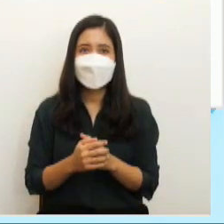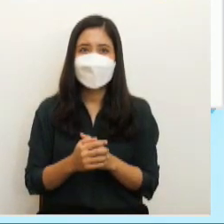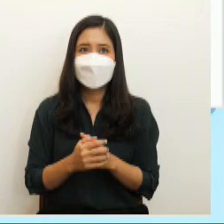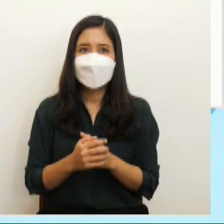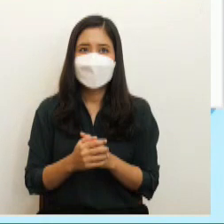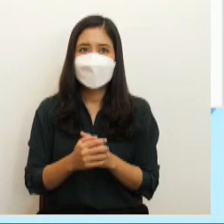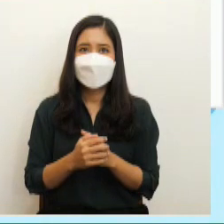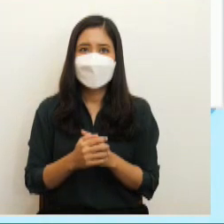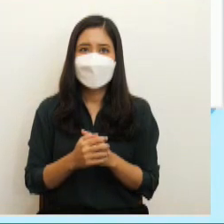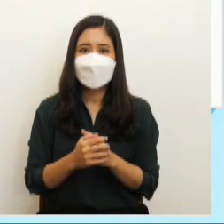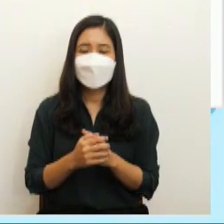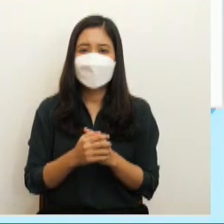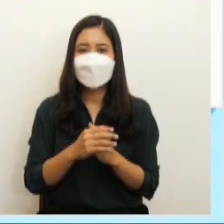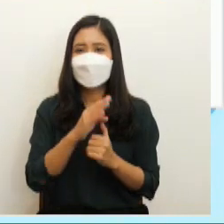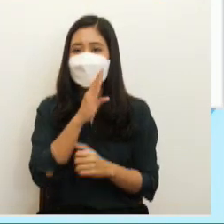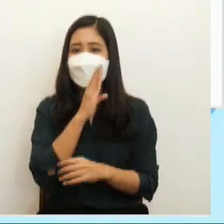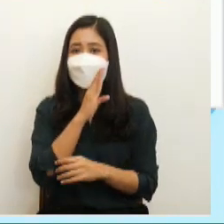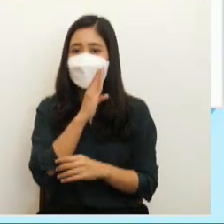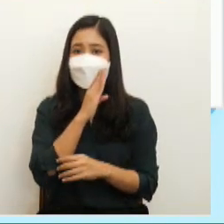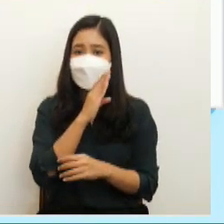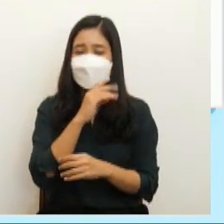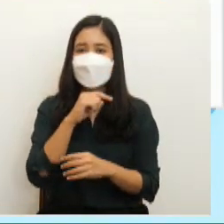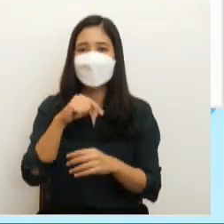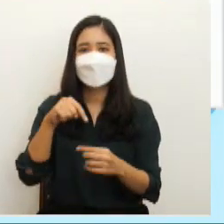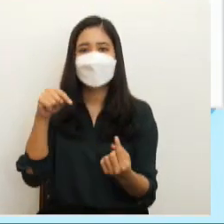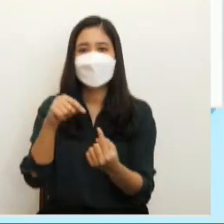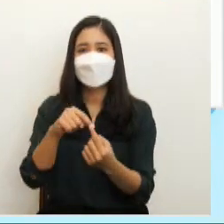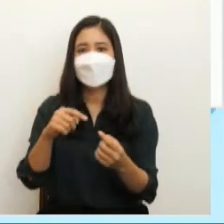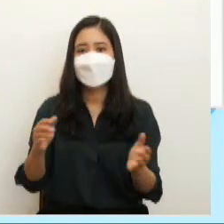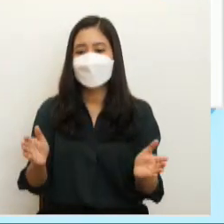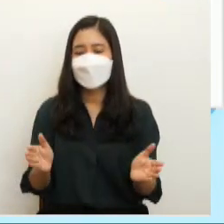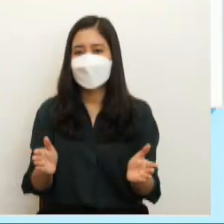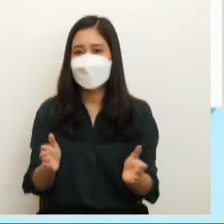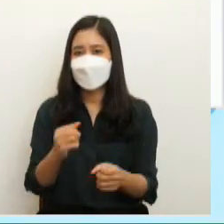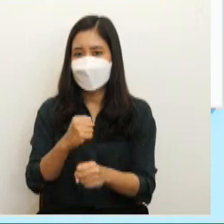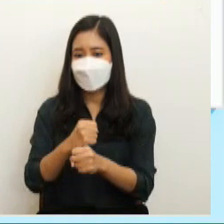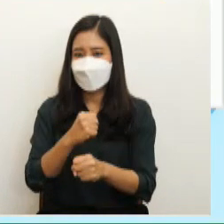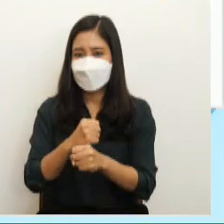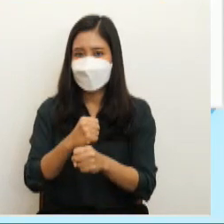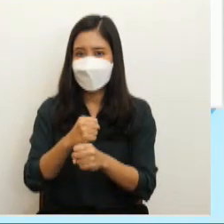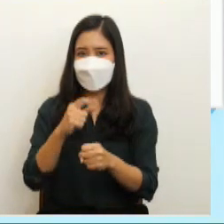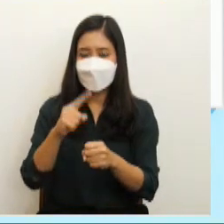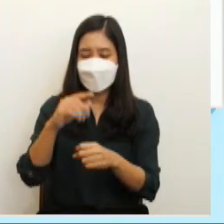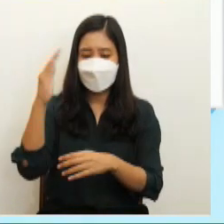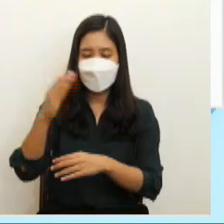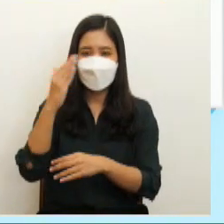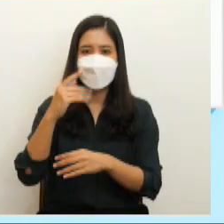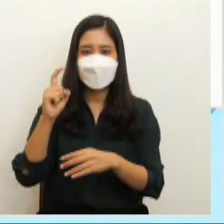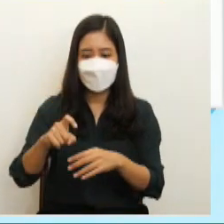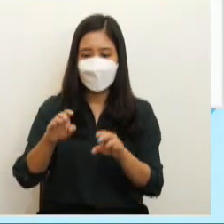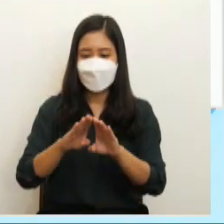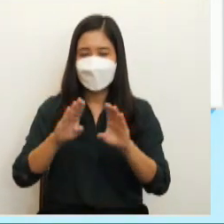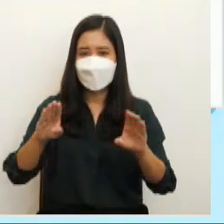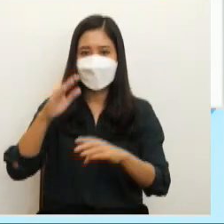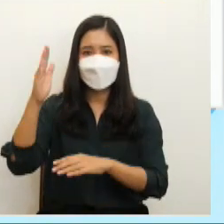ถ้าใช้ห้องเรียนที่เป็นระบบปรับอากาศเนี่ยควรจะมีการปิดแล้วก็ระบายอากาศทุกๆ2ชั่วโมงนะครับพูดง่ายๆคือเช้